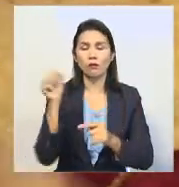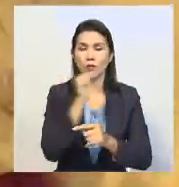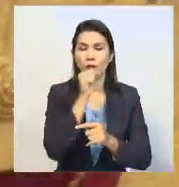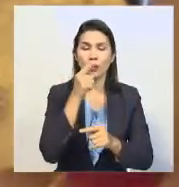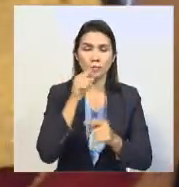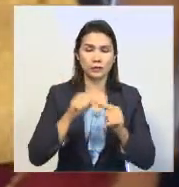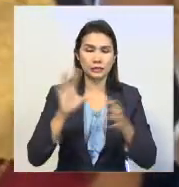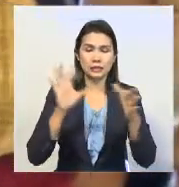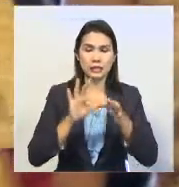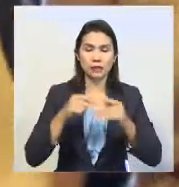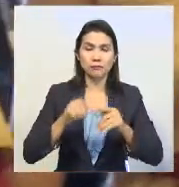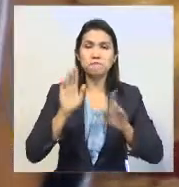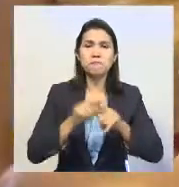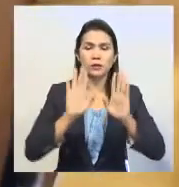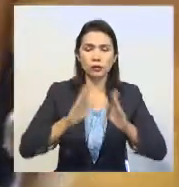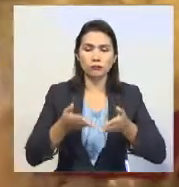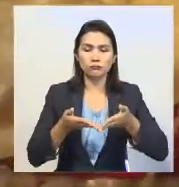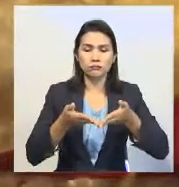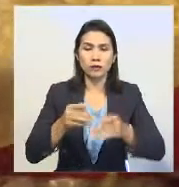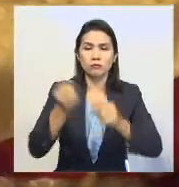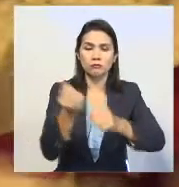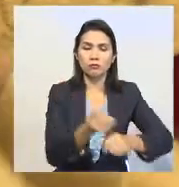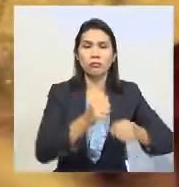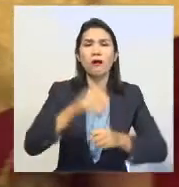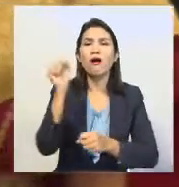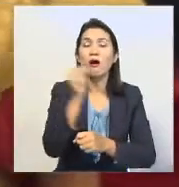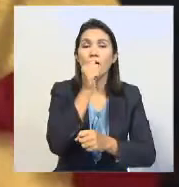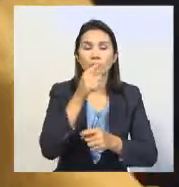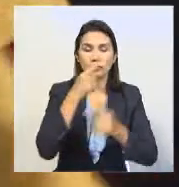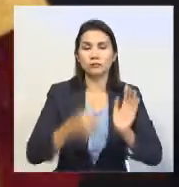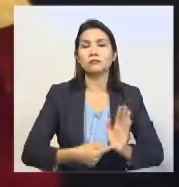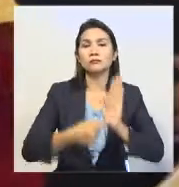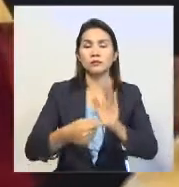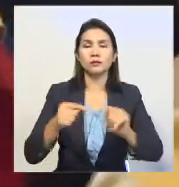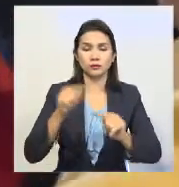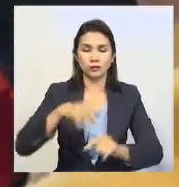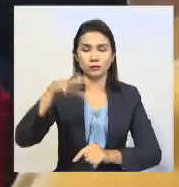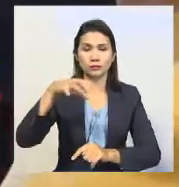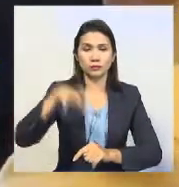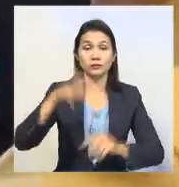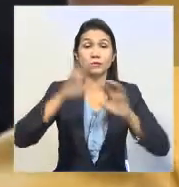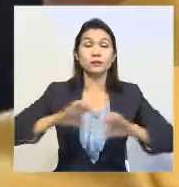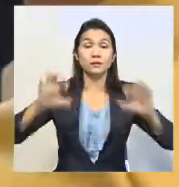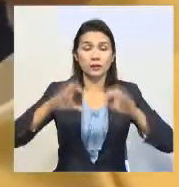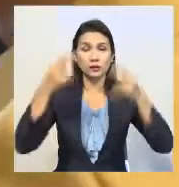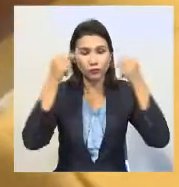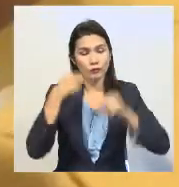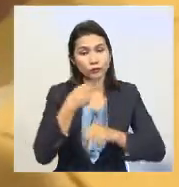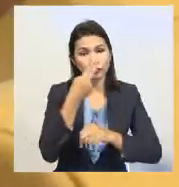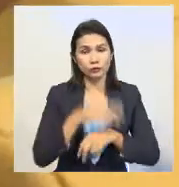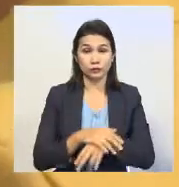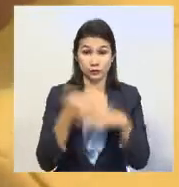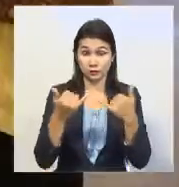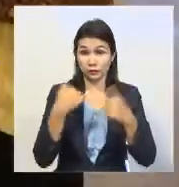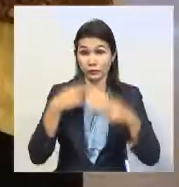ขับร้องเพลงกาบเหเรือระหว่างการเข้าพบพลเอกประยุทธ์จันทร์โอชานายกรัฐมนตรีที่ทำเนียบรัฐบาลโอกาสนี้นะครับท่